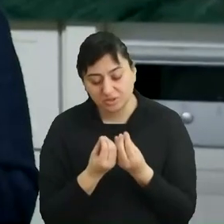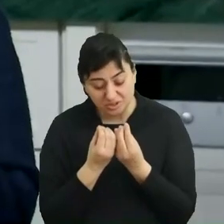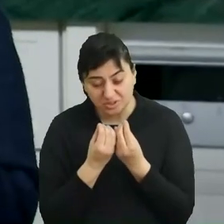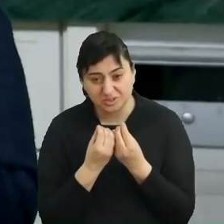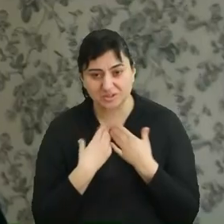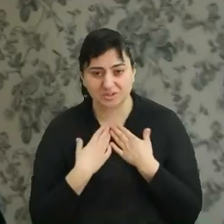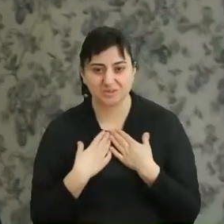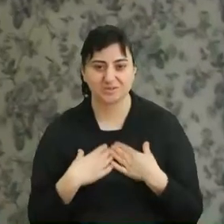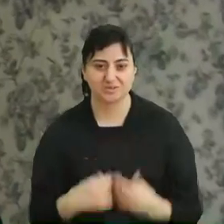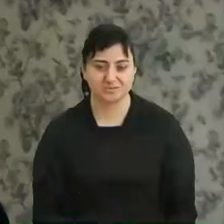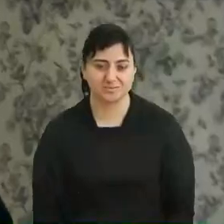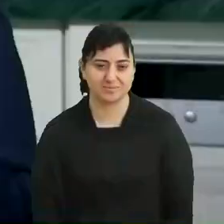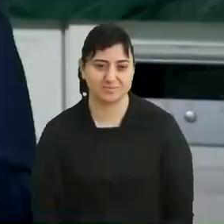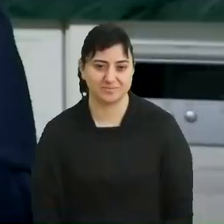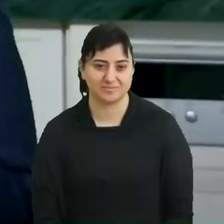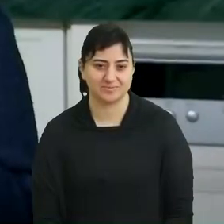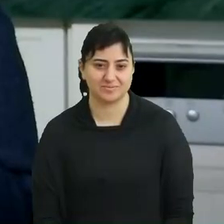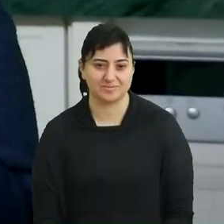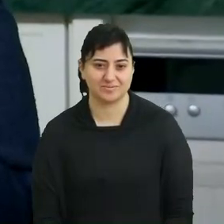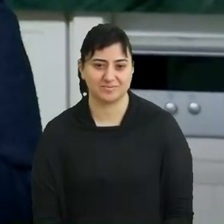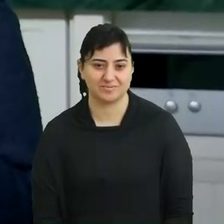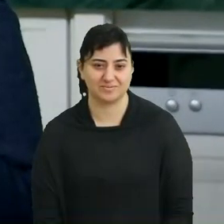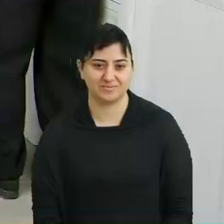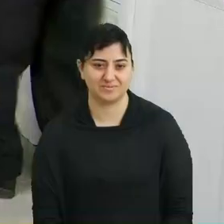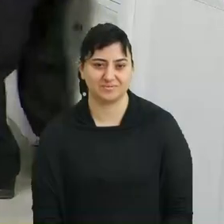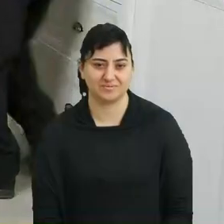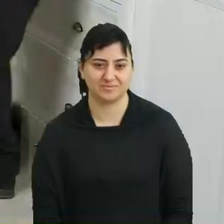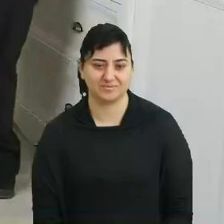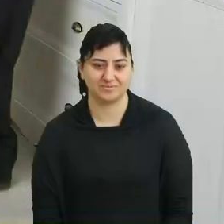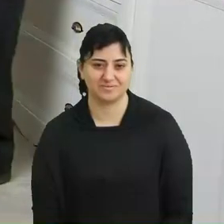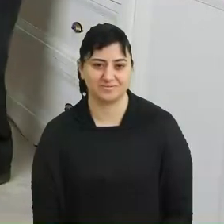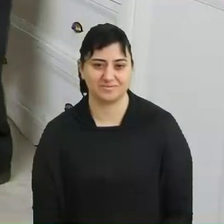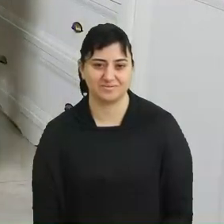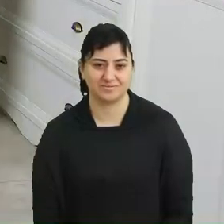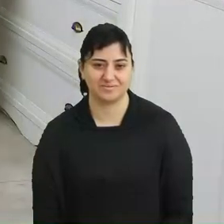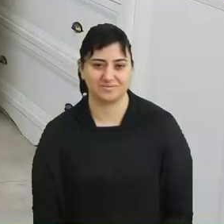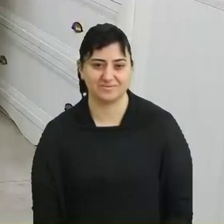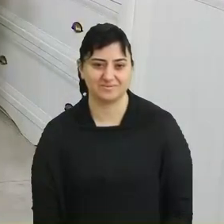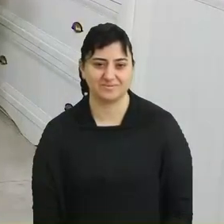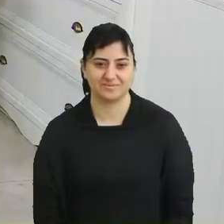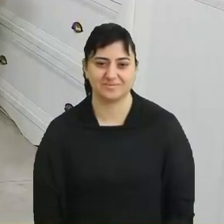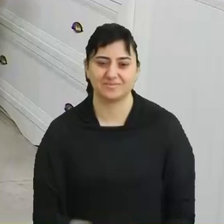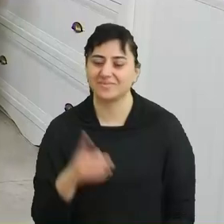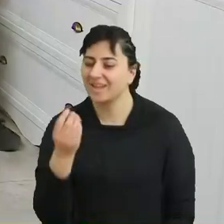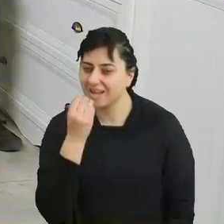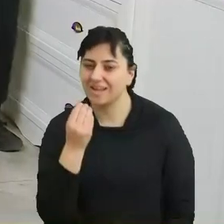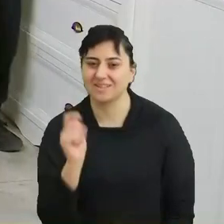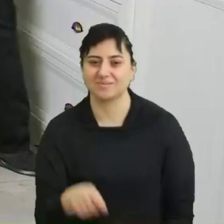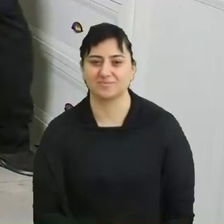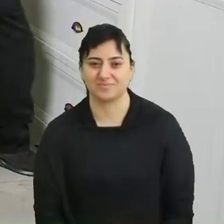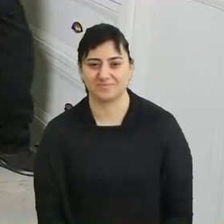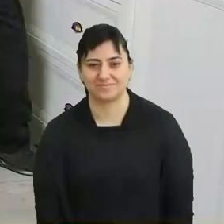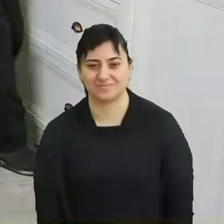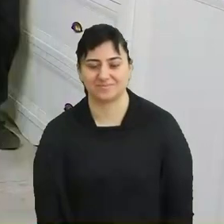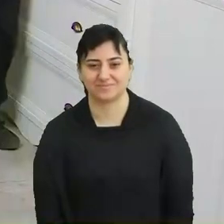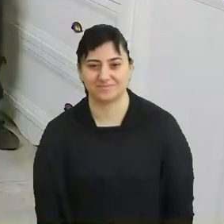pressure. Veysel'in gözler fal taşı gibi açıldı şokta. Hadi sen. Şöyle bir iki lokma bir şeyler. Yemeği